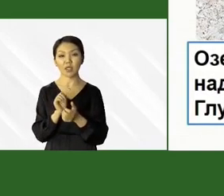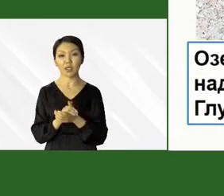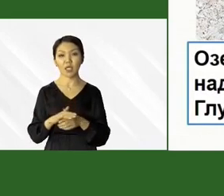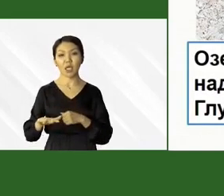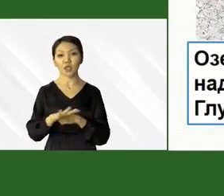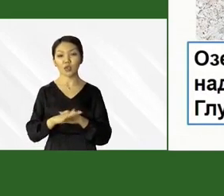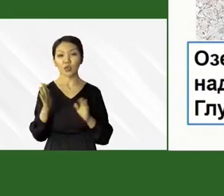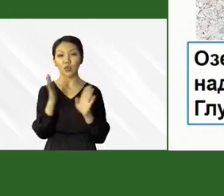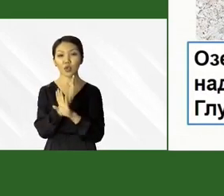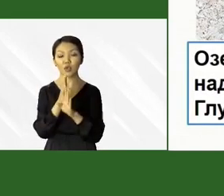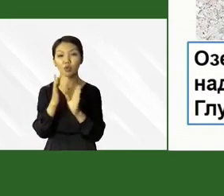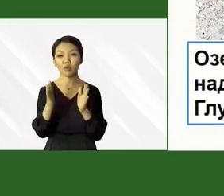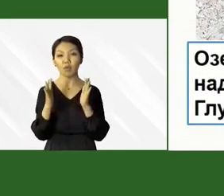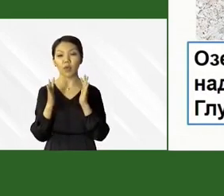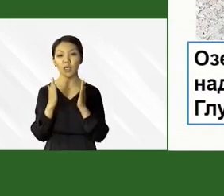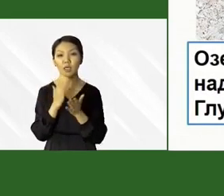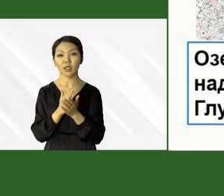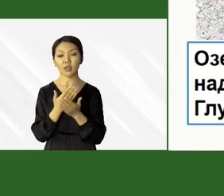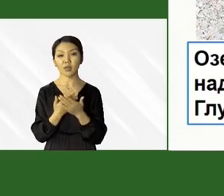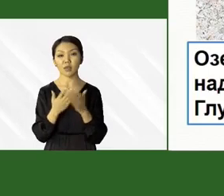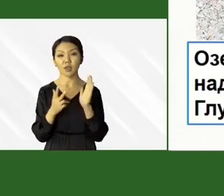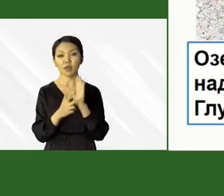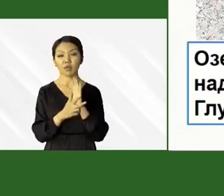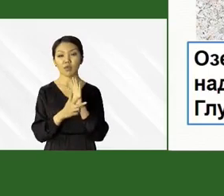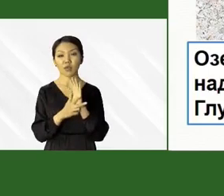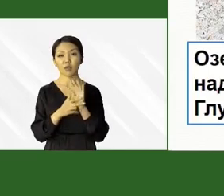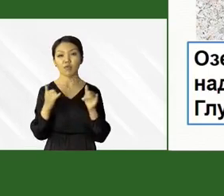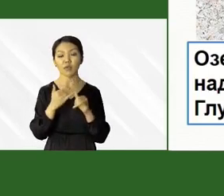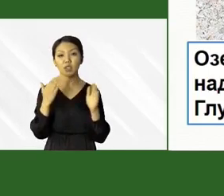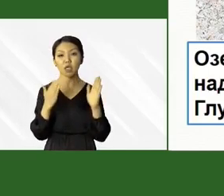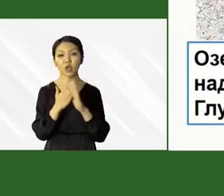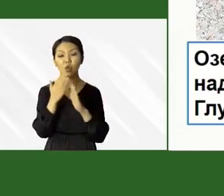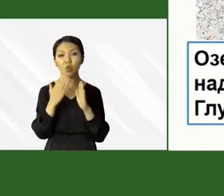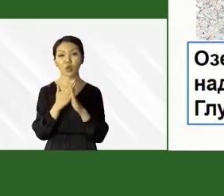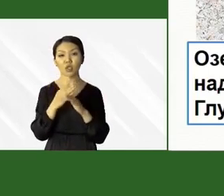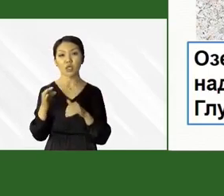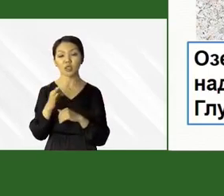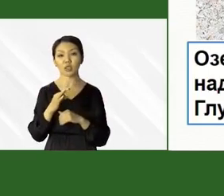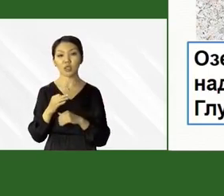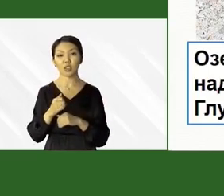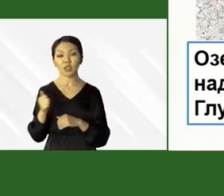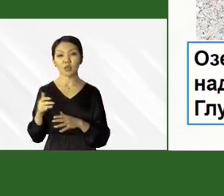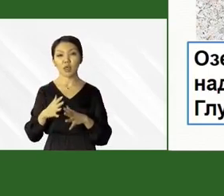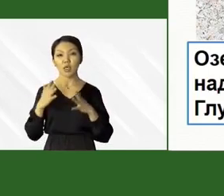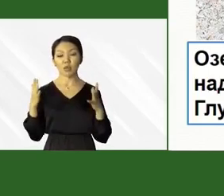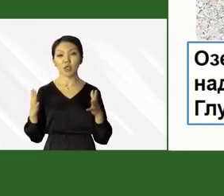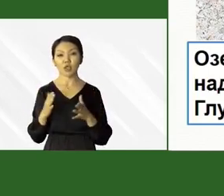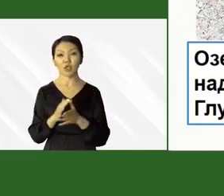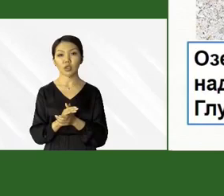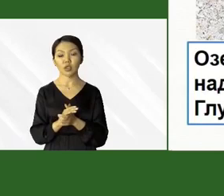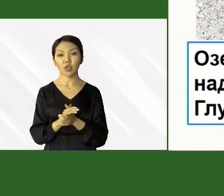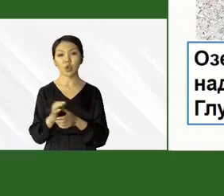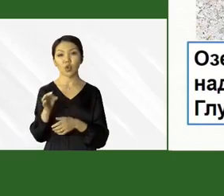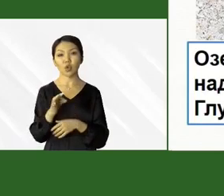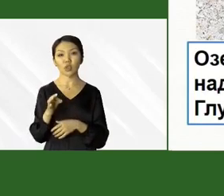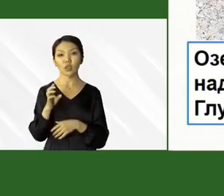парка находится около 8 высокогорных озер. Самое большое из них – маренно-подпрудное озеро